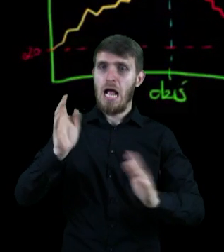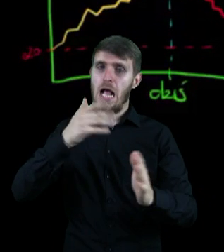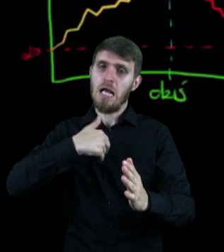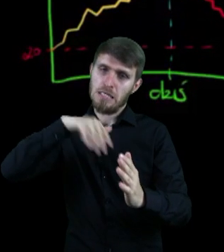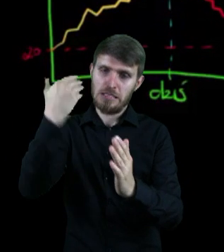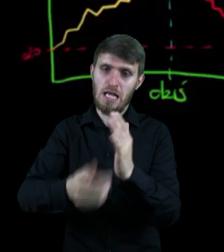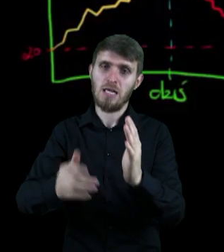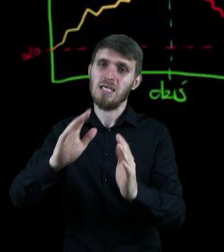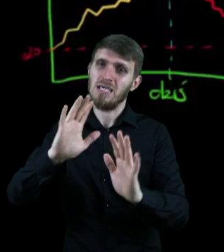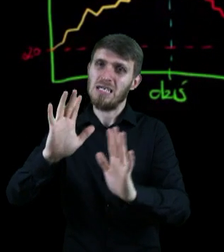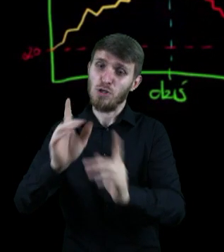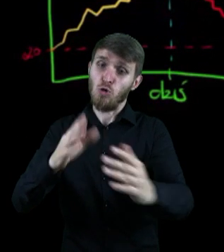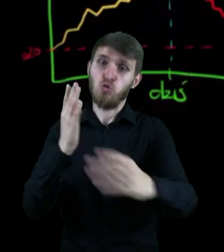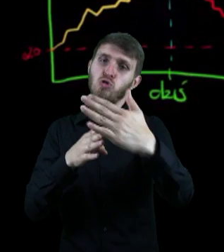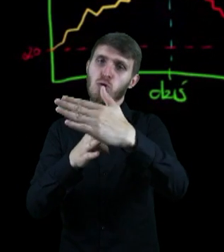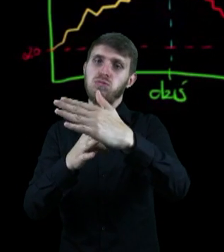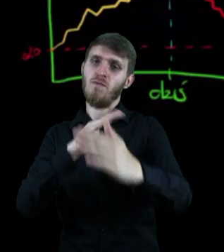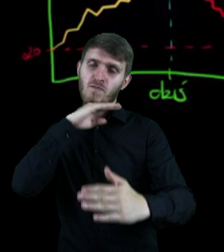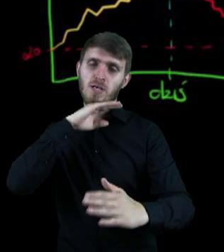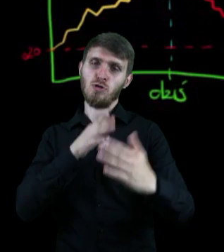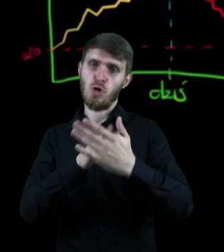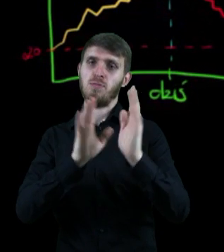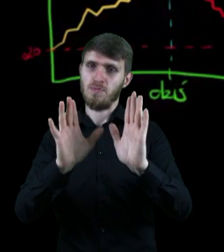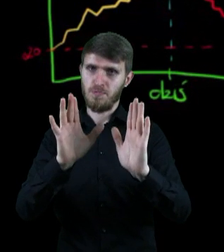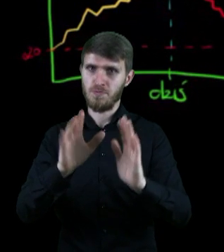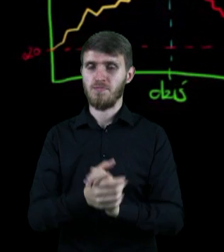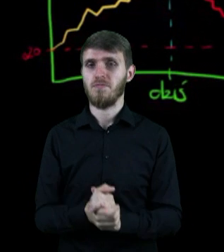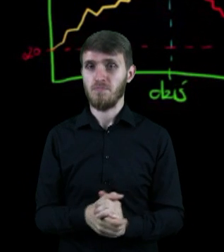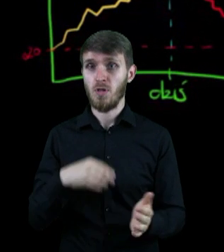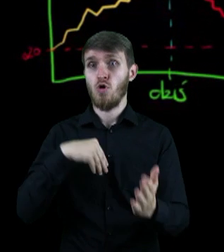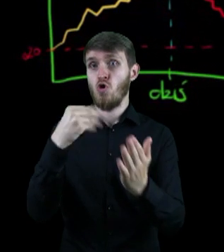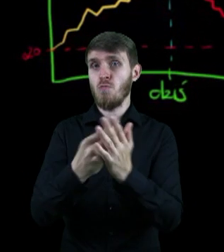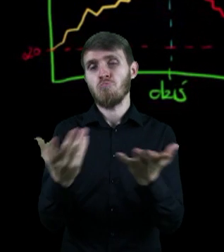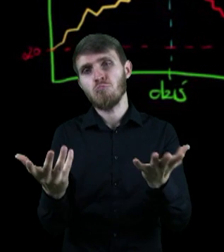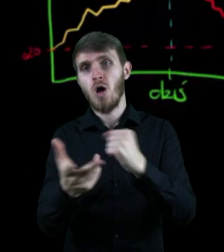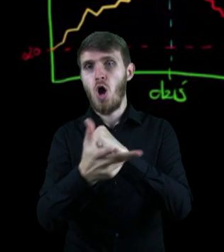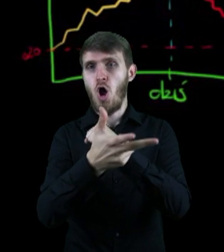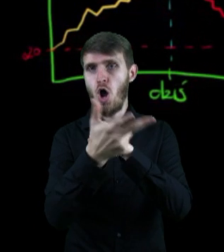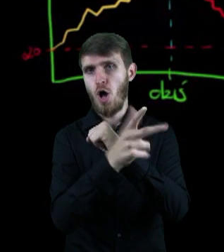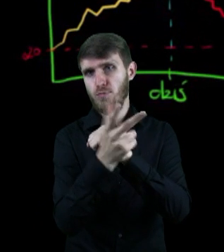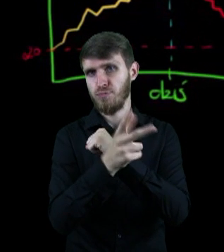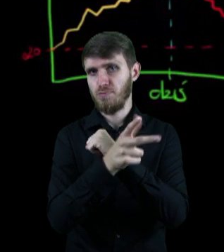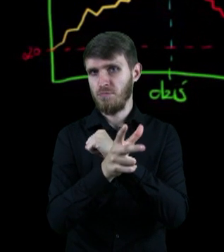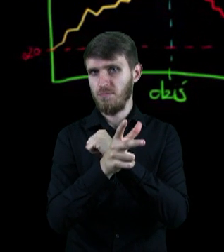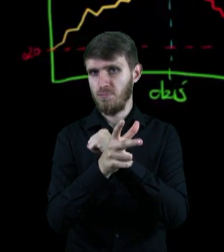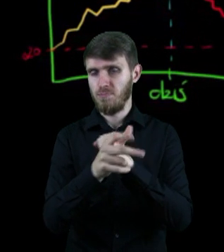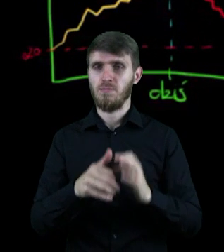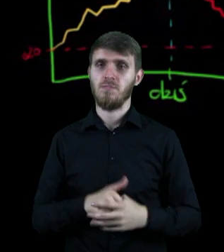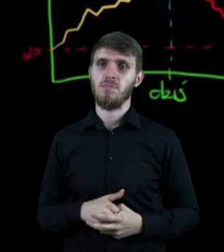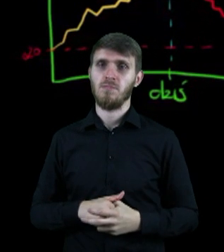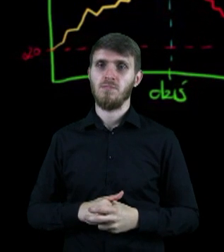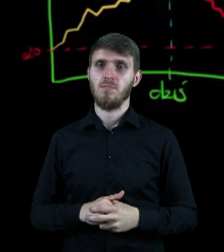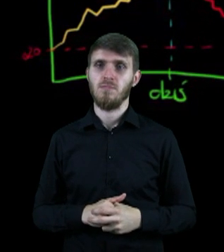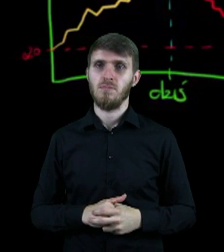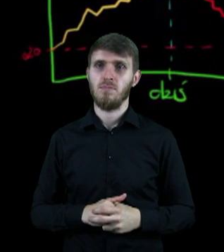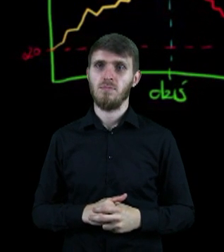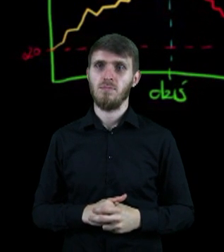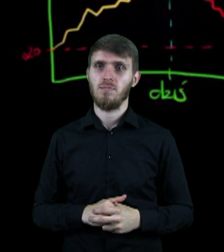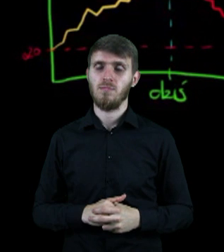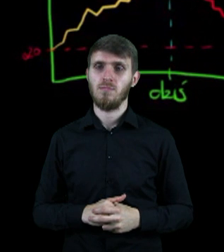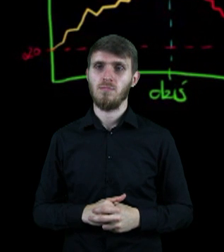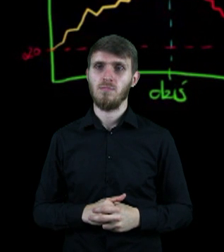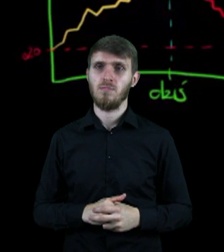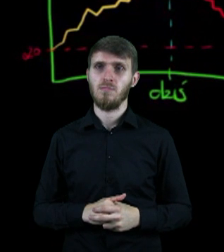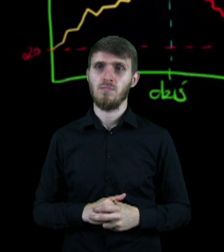wasze straty. Tak, więc następuje kupno akcji po